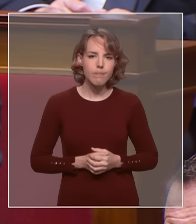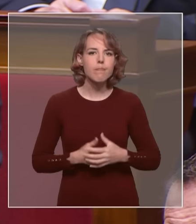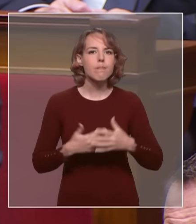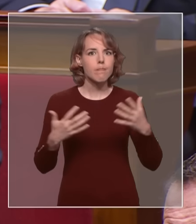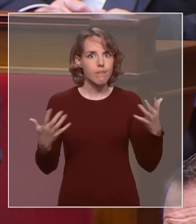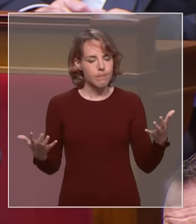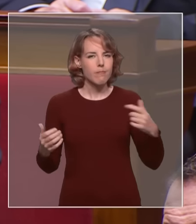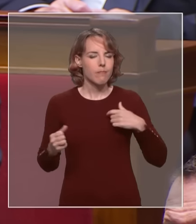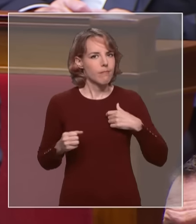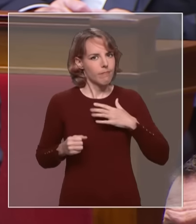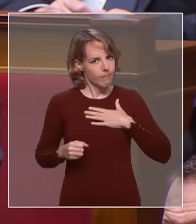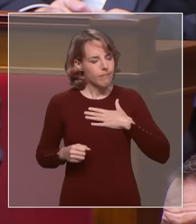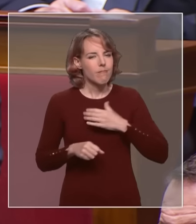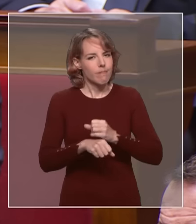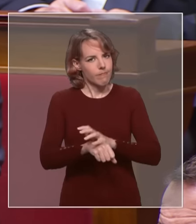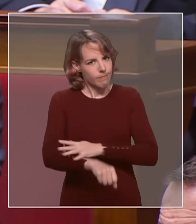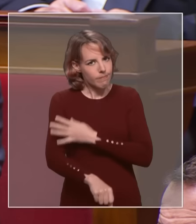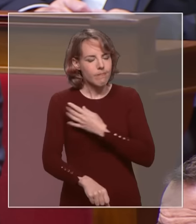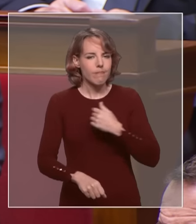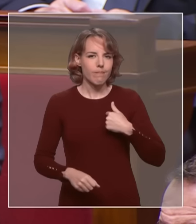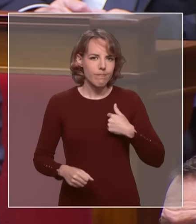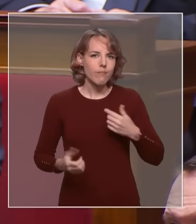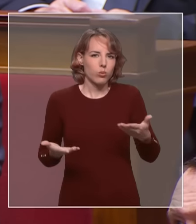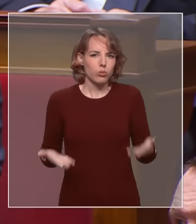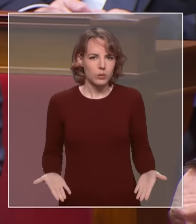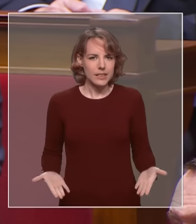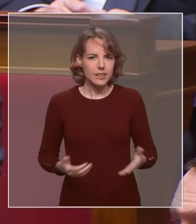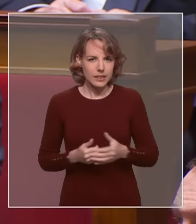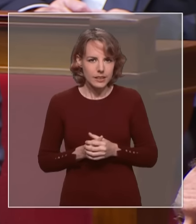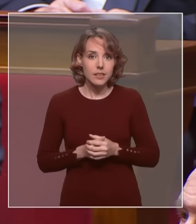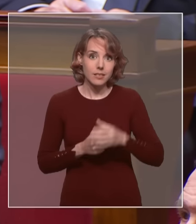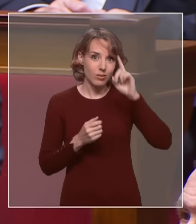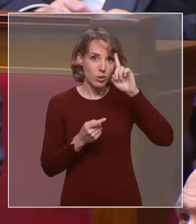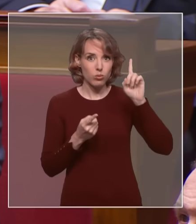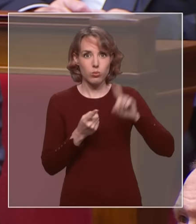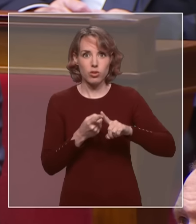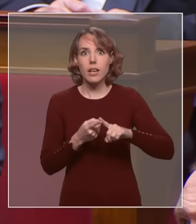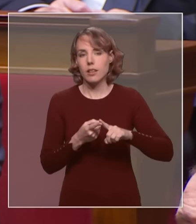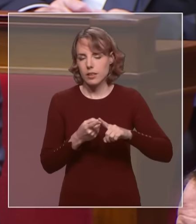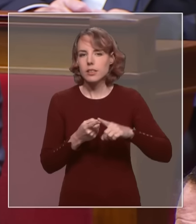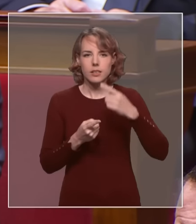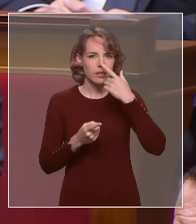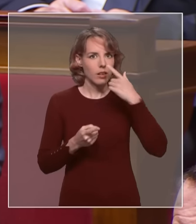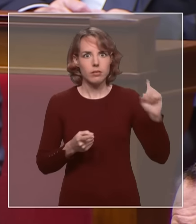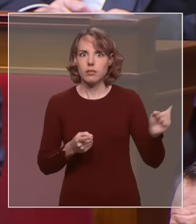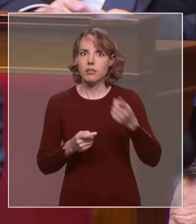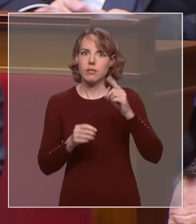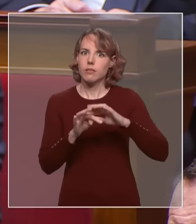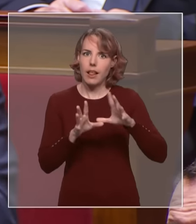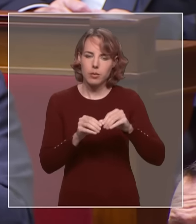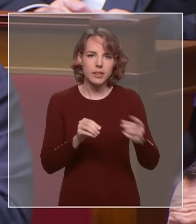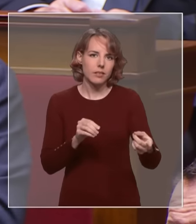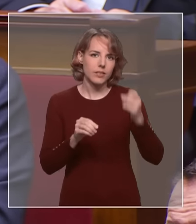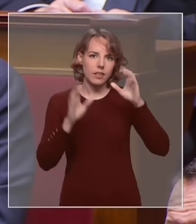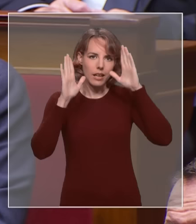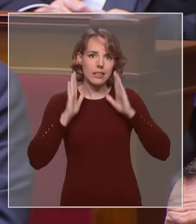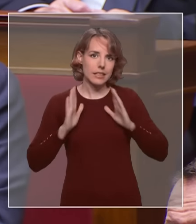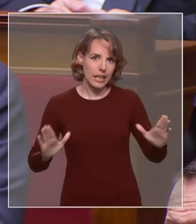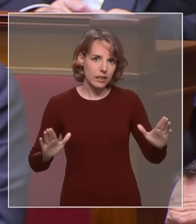certaine émotion que je prends la parole aujourd'hui, tant le sujet que je souhaite évoquer parle au cœur de chaque famille d'Alsace et de